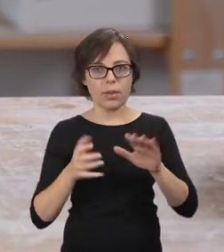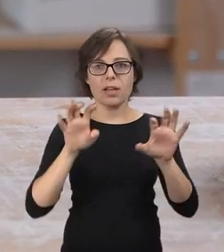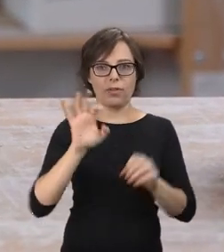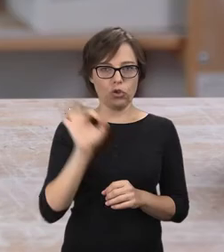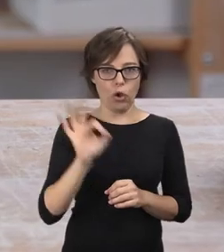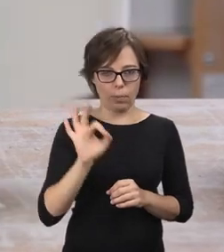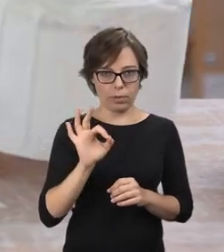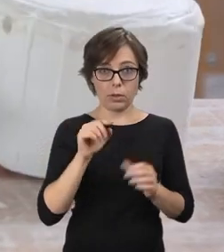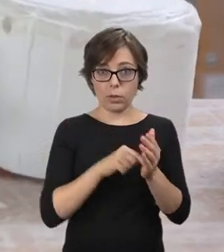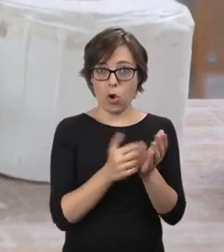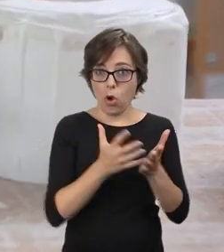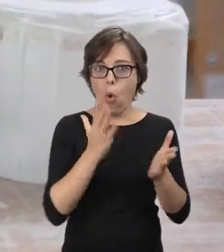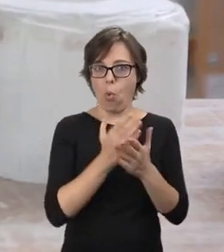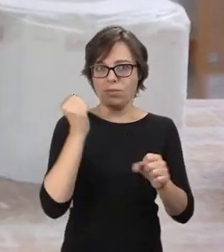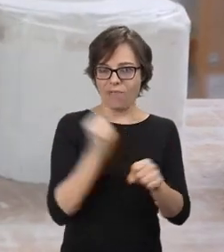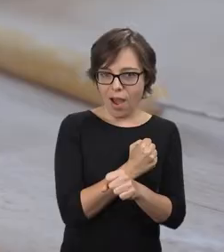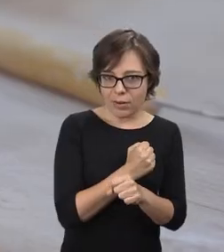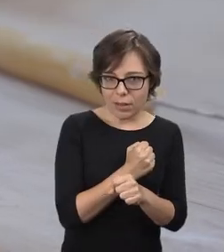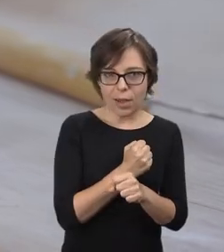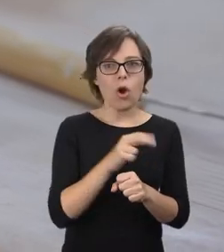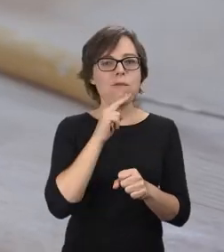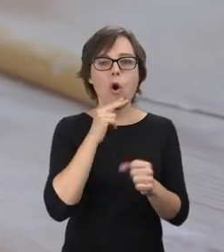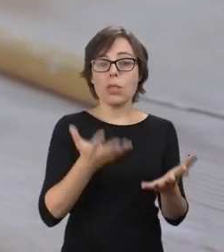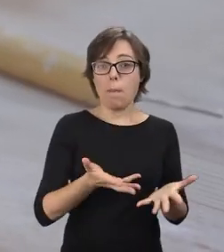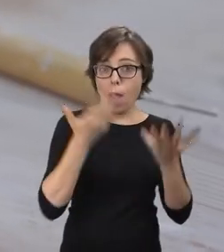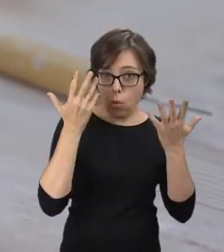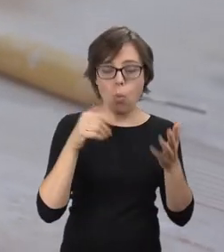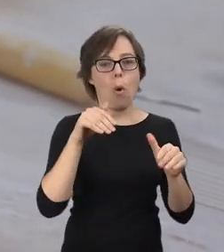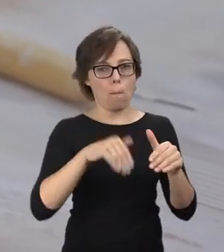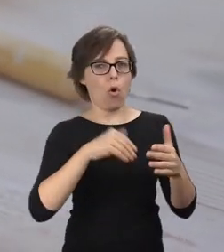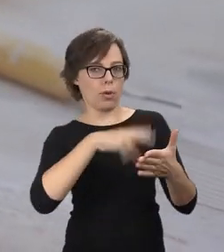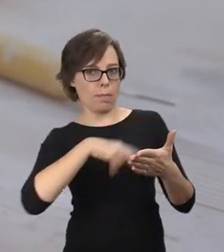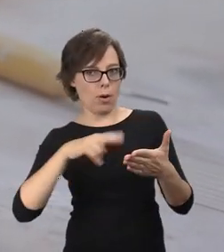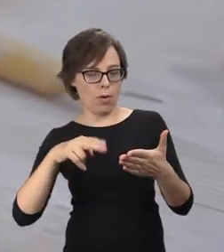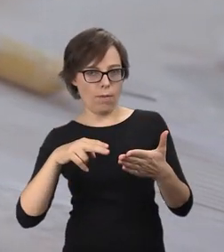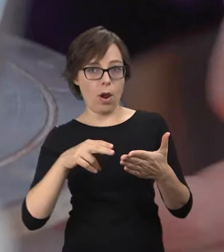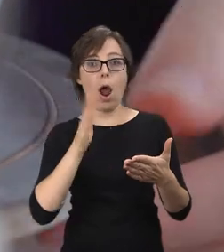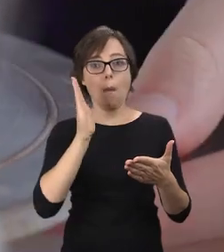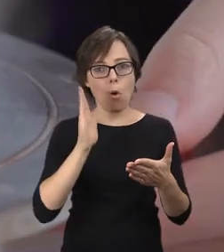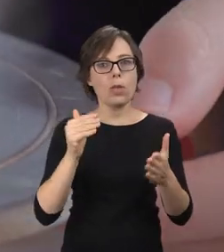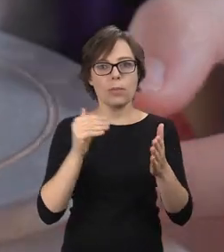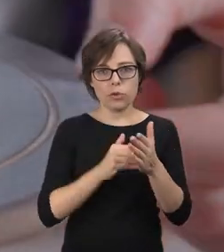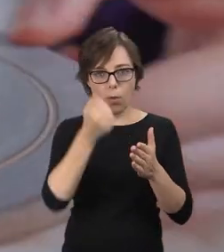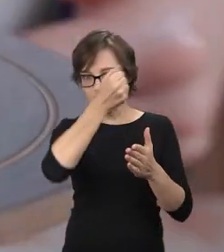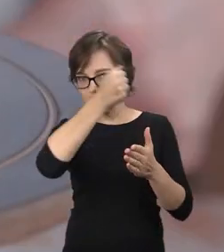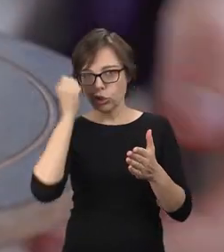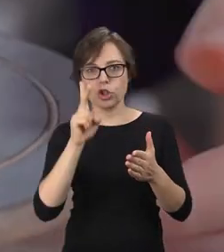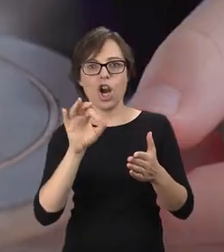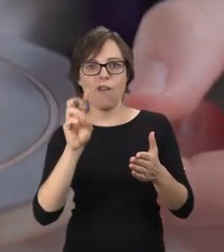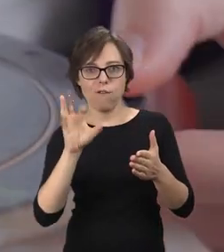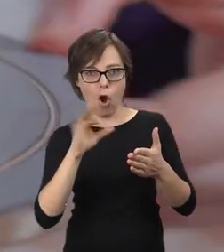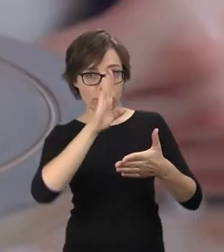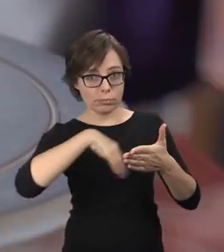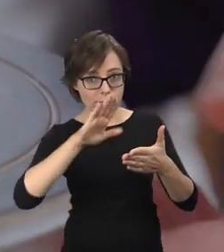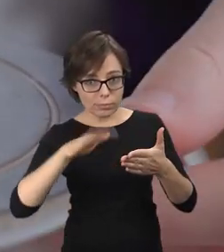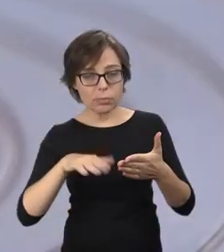twardnieją i de facto stają się wtedy już ceramiką. Paruje z nich woda i możemy je zdobić. Później trzeba je poszkliwić i